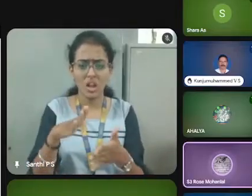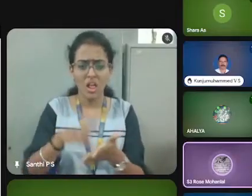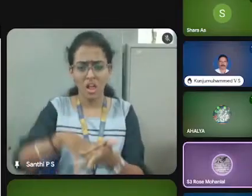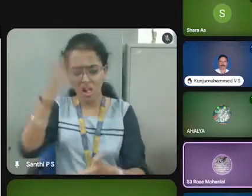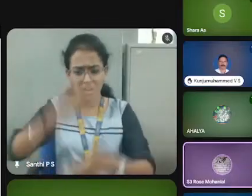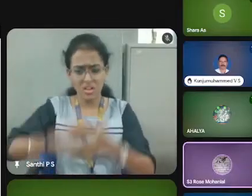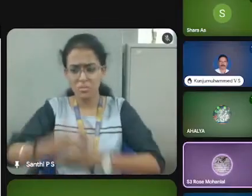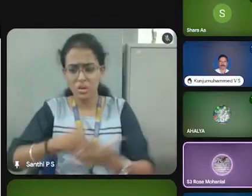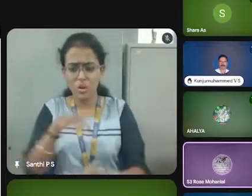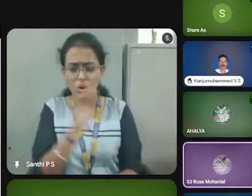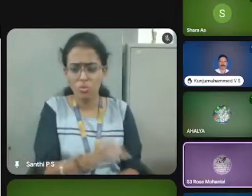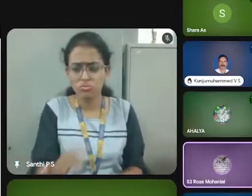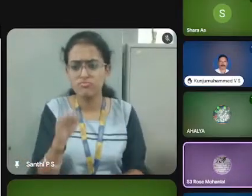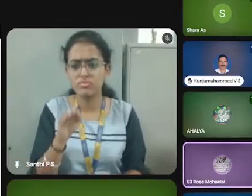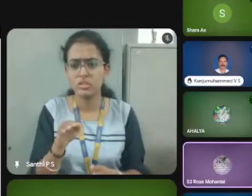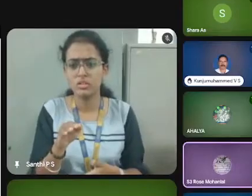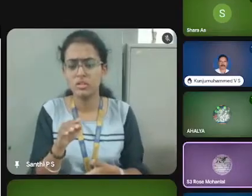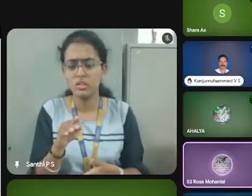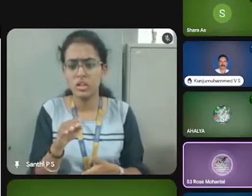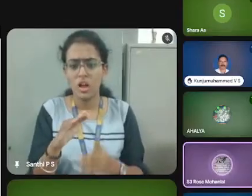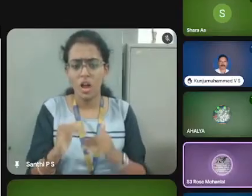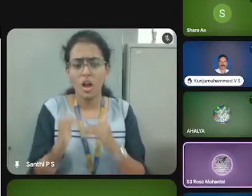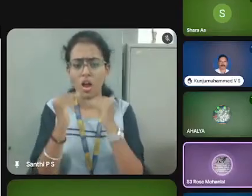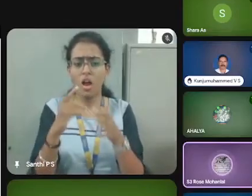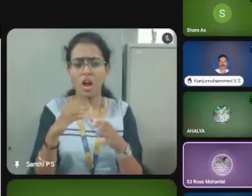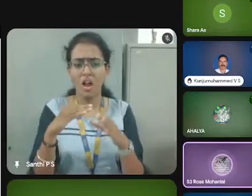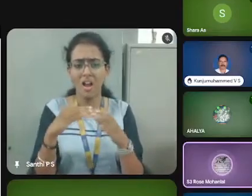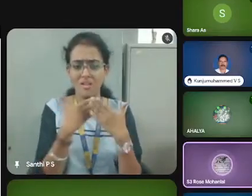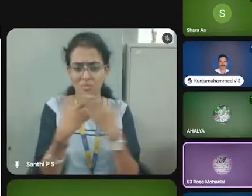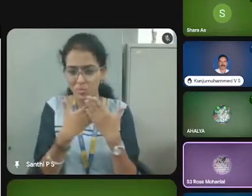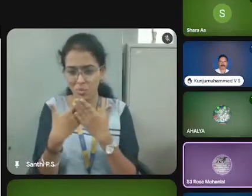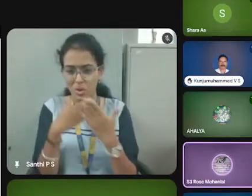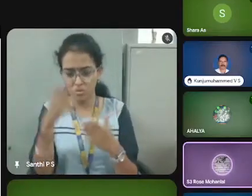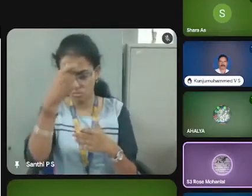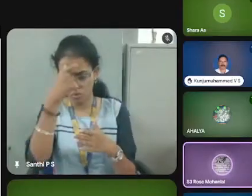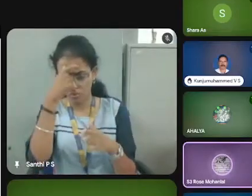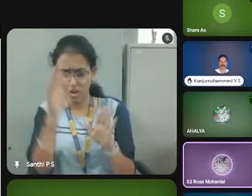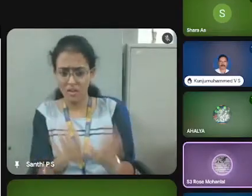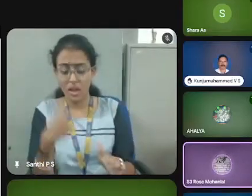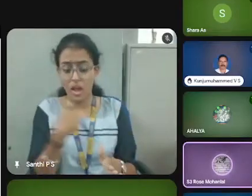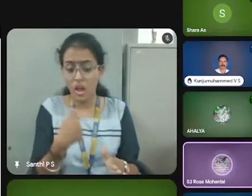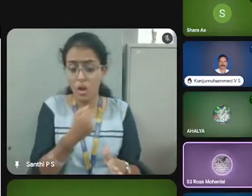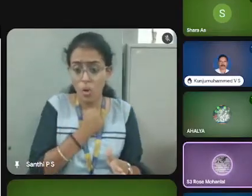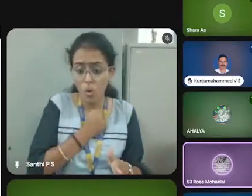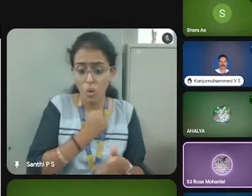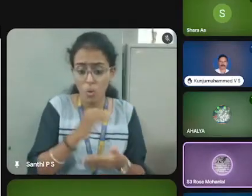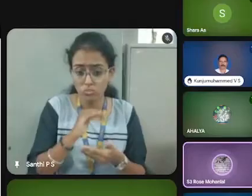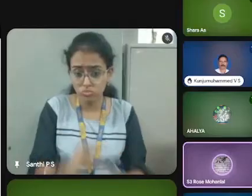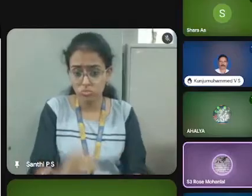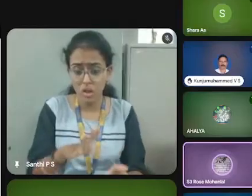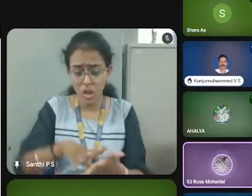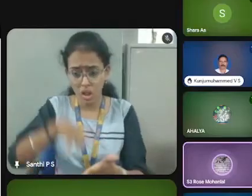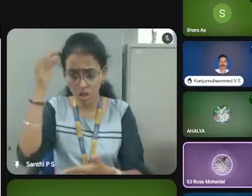ഉള്ള കുട്ടികൾക്ക് ഹയർ സ്റ്റഡീസ് പ്രോബ്ലം ആവുമെന്ന്. എന്റെ മോളുടെ ലേണിംഗ് ഡിസബിലിറ്റി